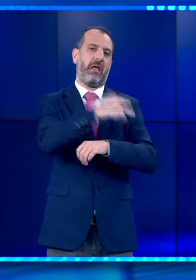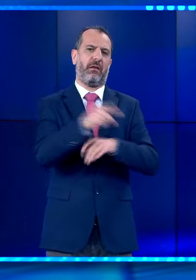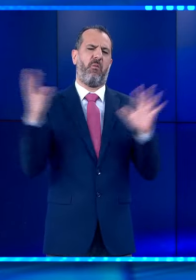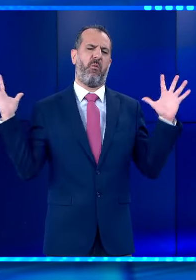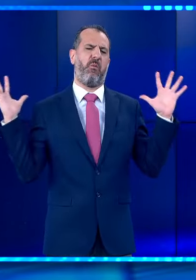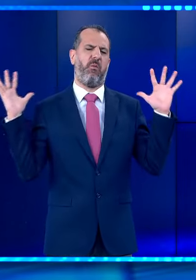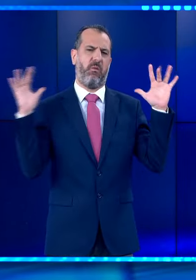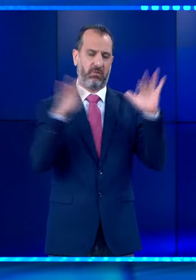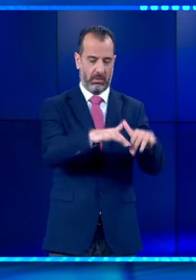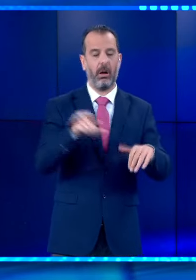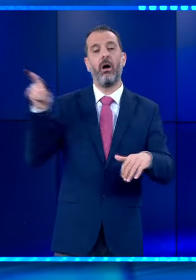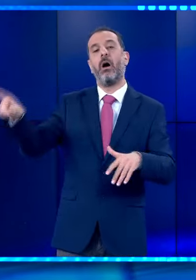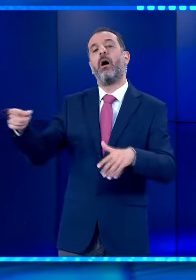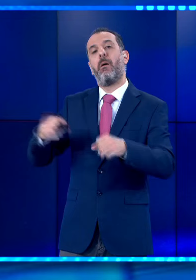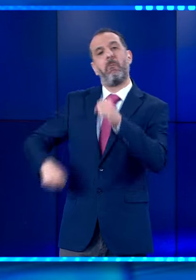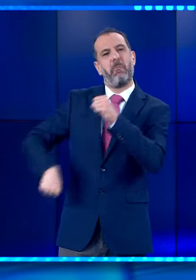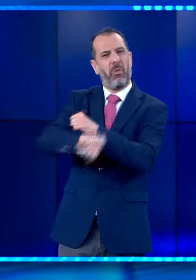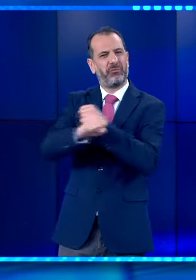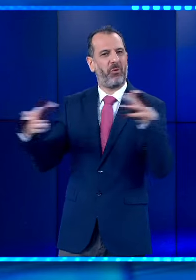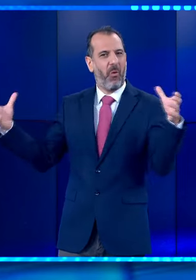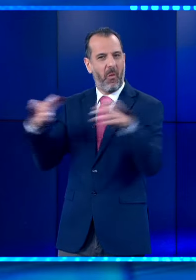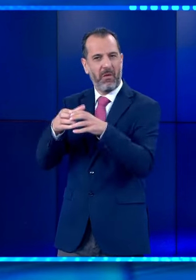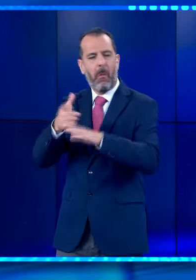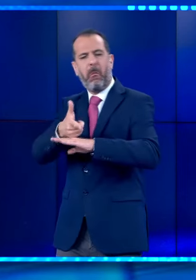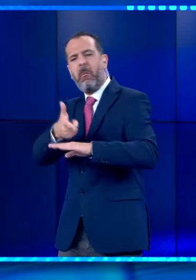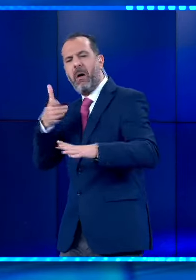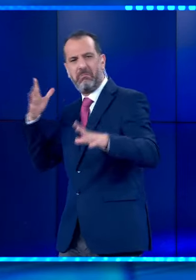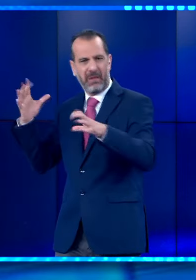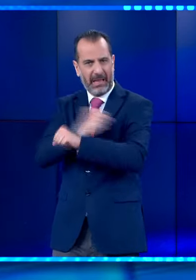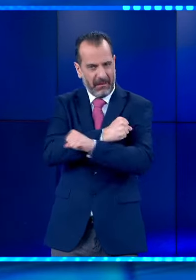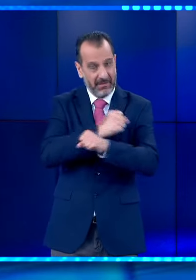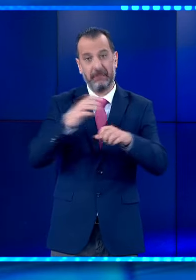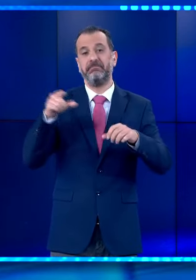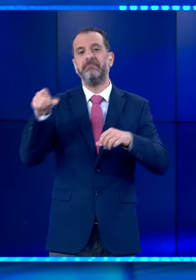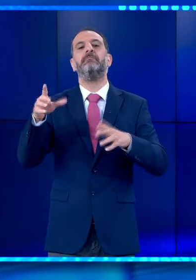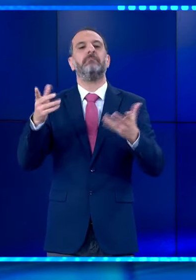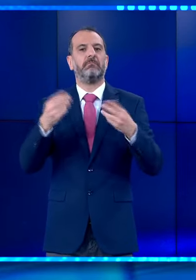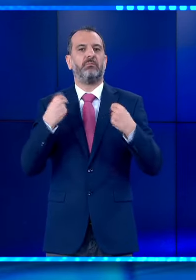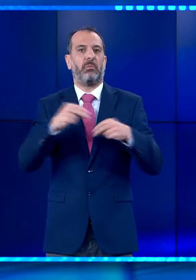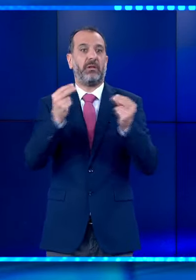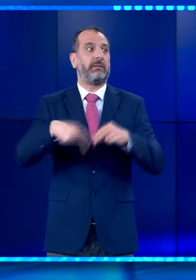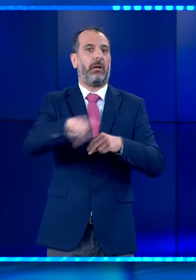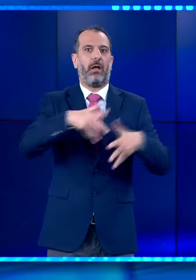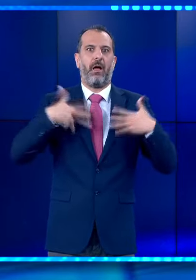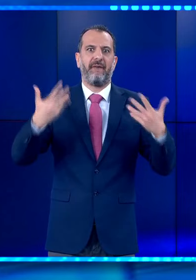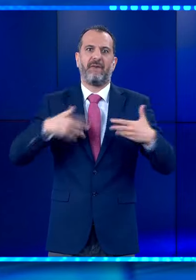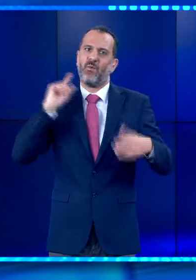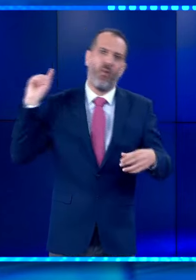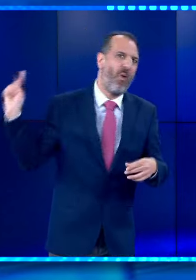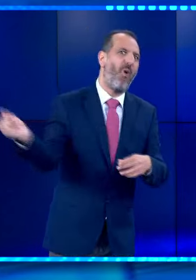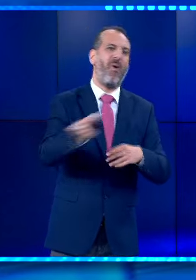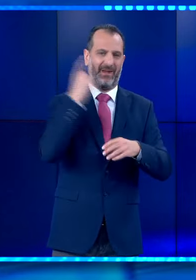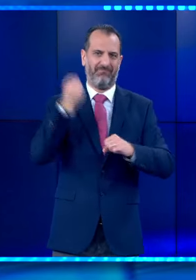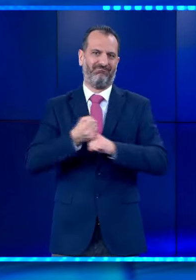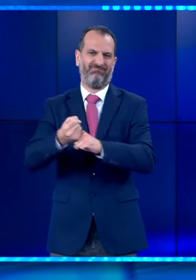παίκτες του Ολυμπιακού, που με την νίκη τους έστειλαν στον 7ο ουρανό τους ερυθρόλευκους φιλάθλους, έφτασαν στο Δημοτικό Θέατρο με